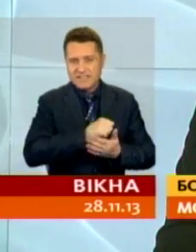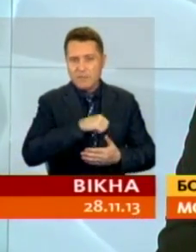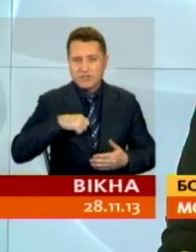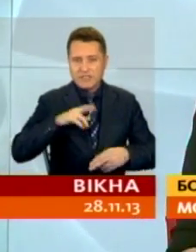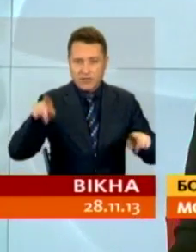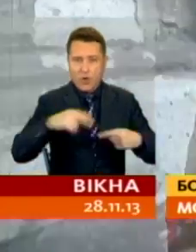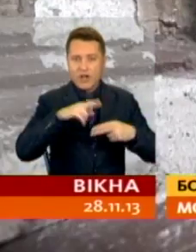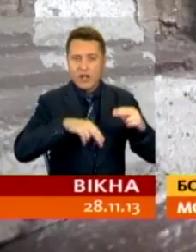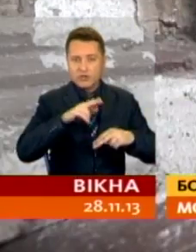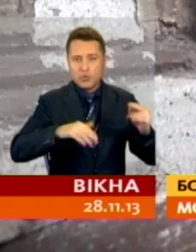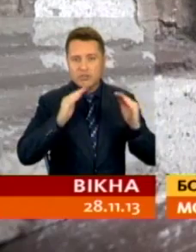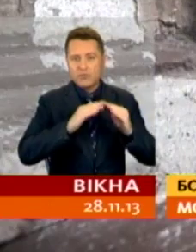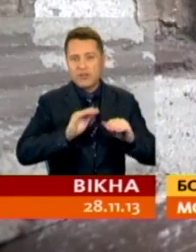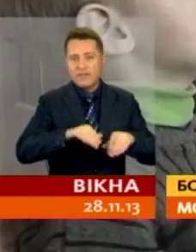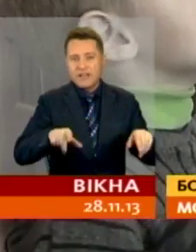самостійно.